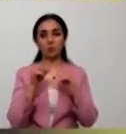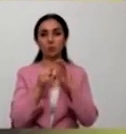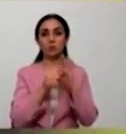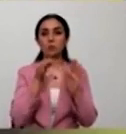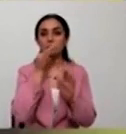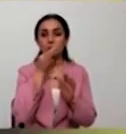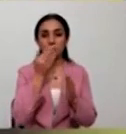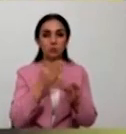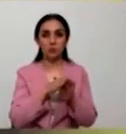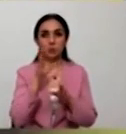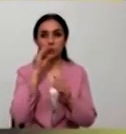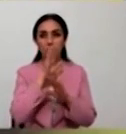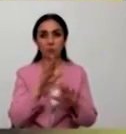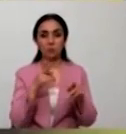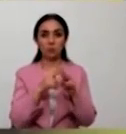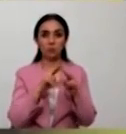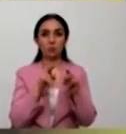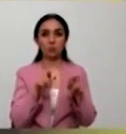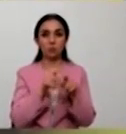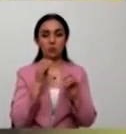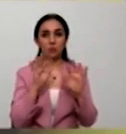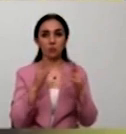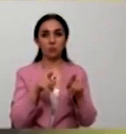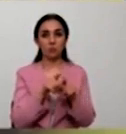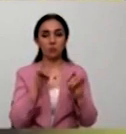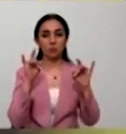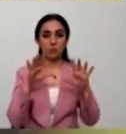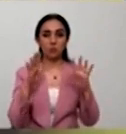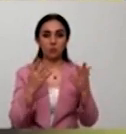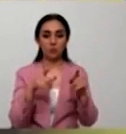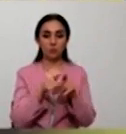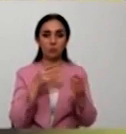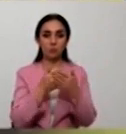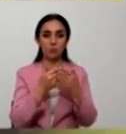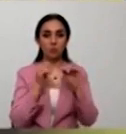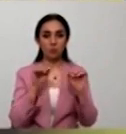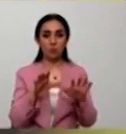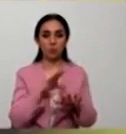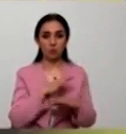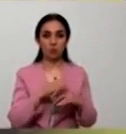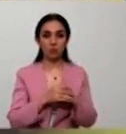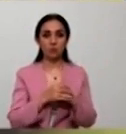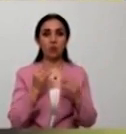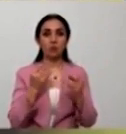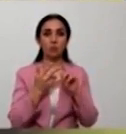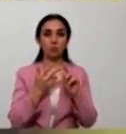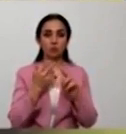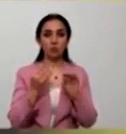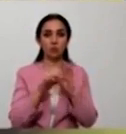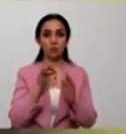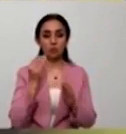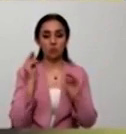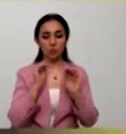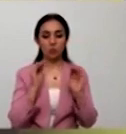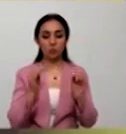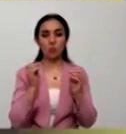16 ga to'lib ulgurmadi. Shunday ekan, bu hodisamiz ham tasodifiy hodisaga misol bo'ladi. Va uchinchisi, tanlagan